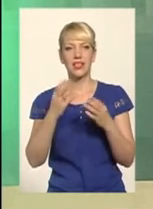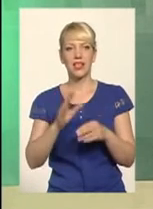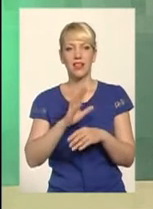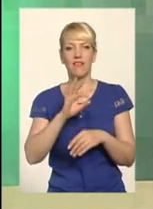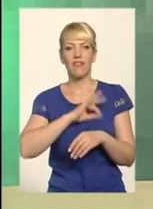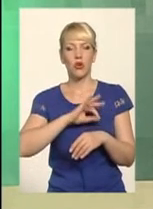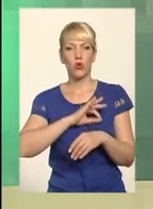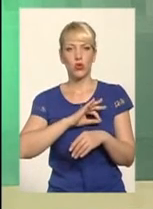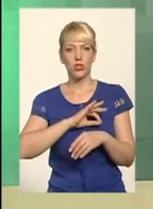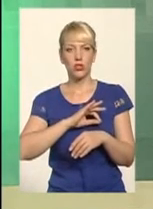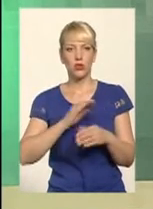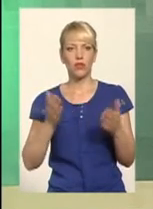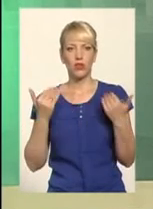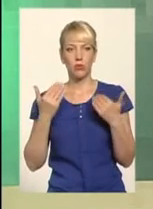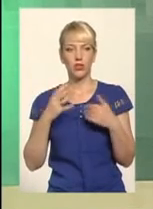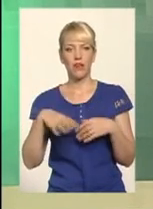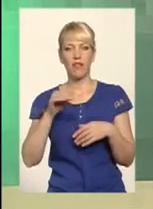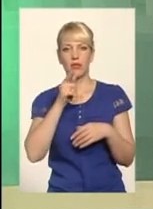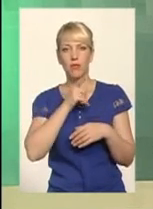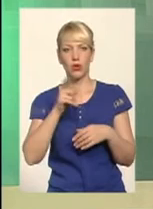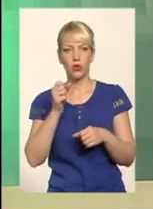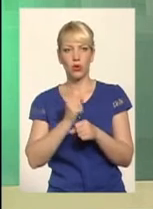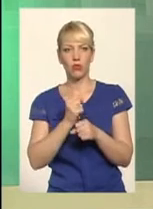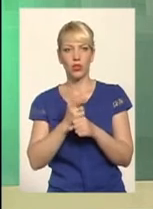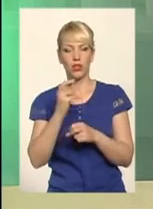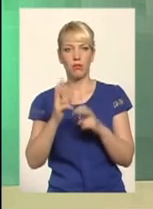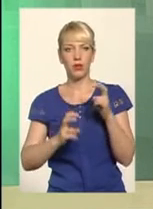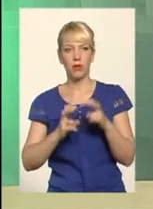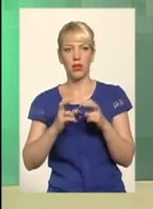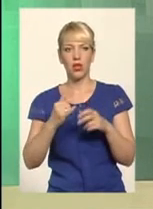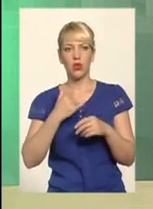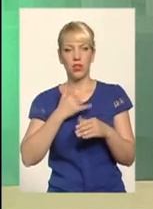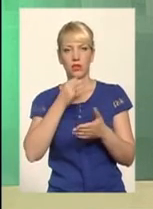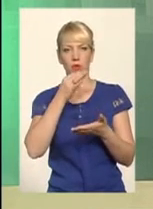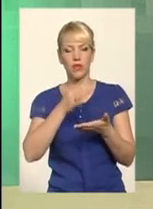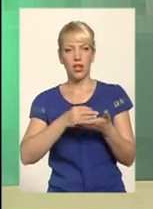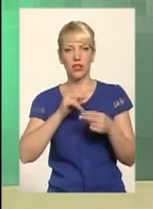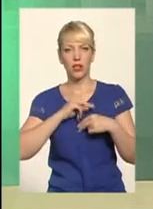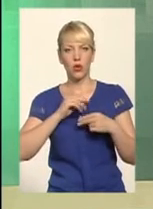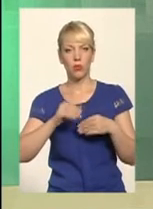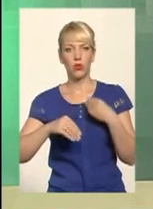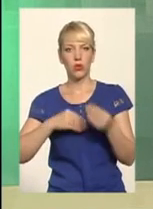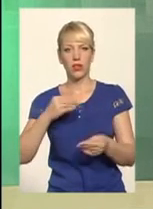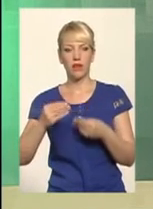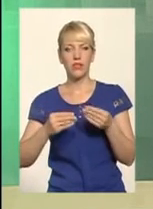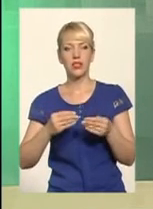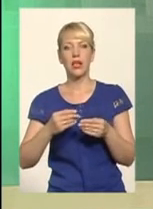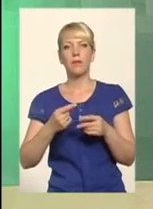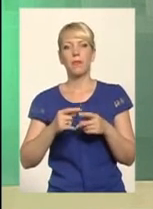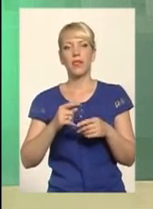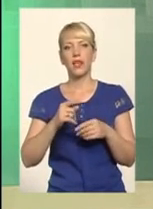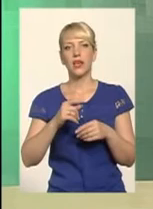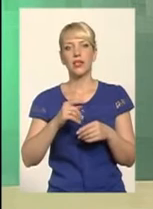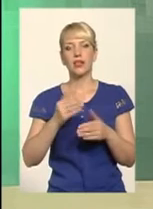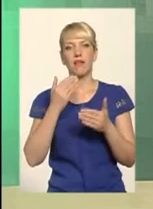період, підкреслюю, роботи на підприємстві. До нас відповідальні роботодавці, це не поодинокі випадки,